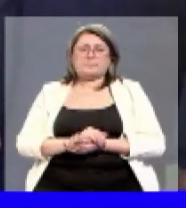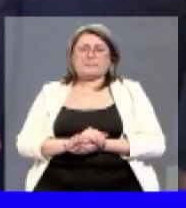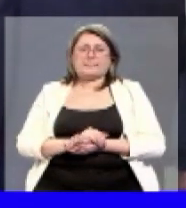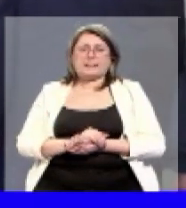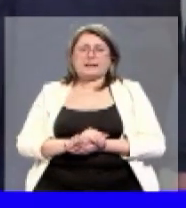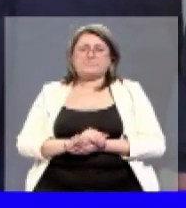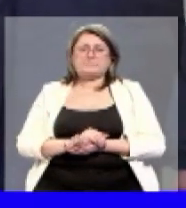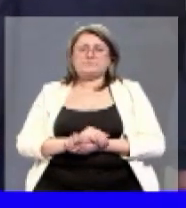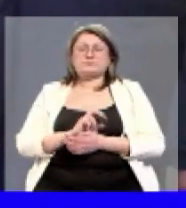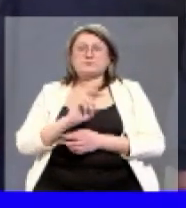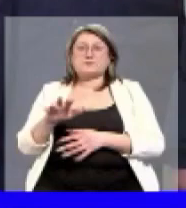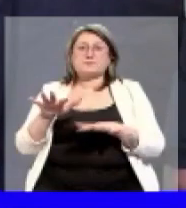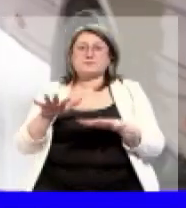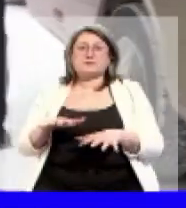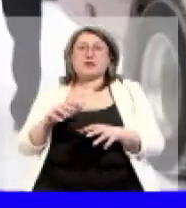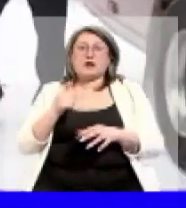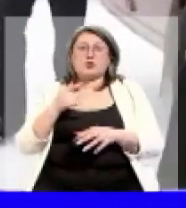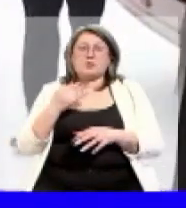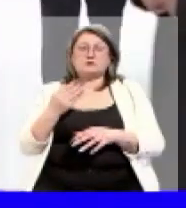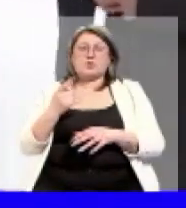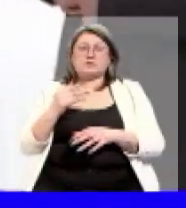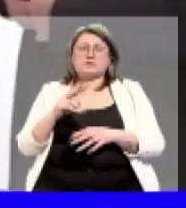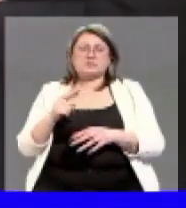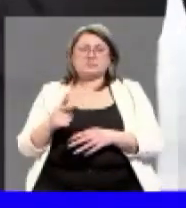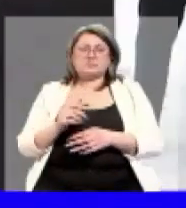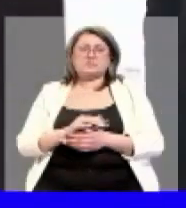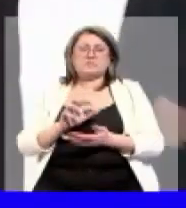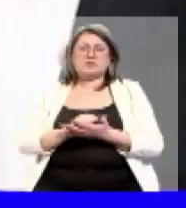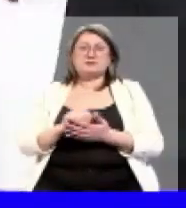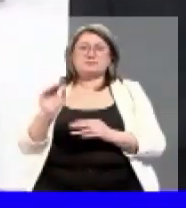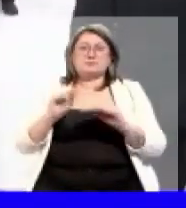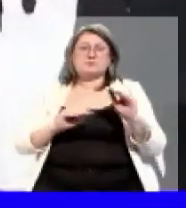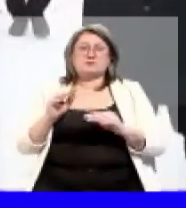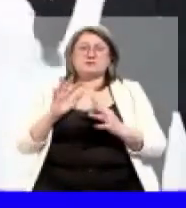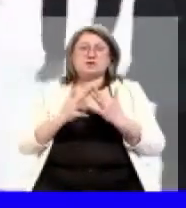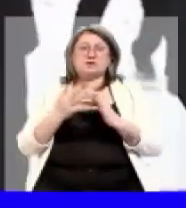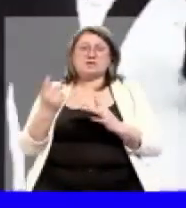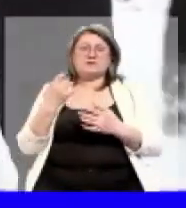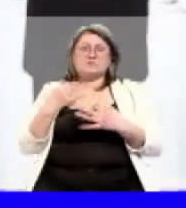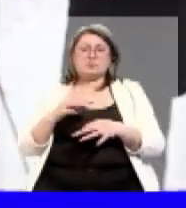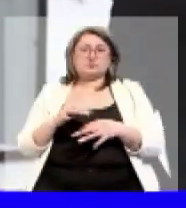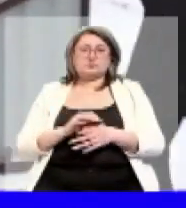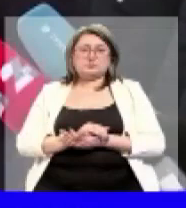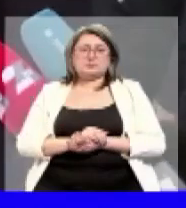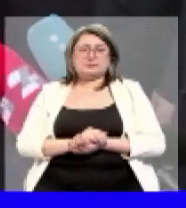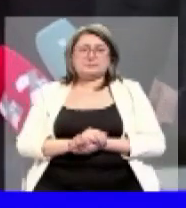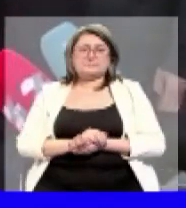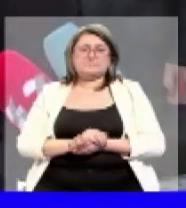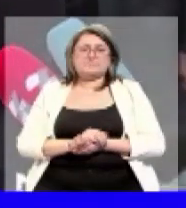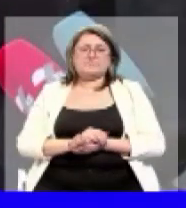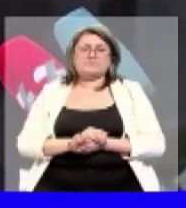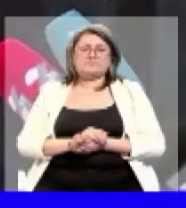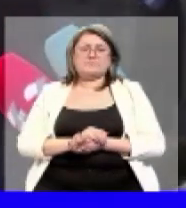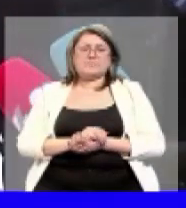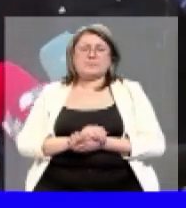ұдайы пайдасын тегізіп келе жатқанын білдіреді. Премьер-министр Қостанай ауданына қарасты Заречный ауылының тұрғыны Қымбат Көкеева құрған шаруашылық жұмысымен танысып